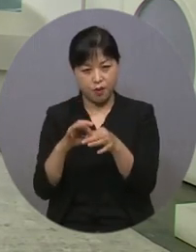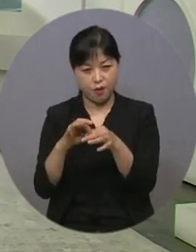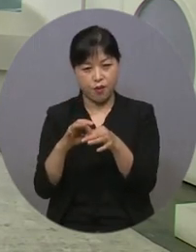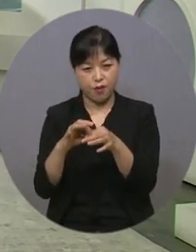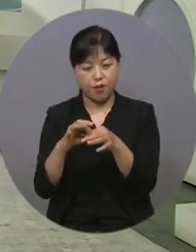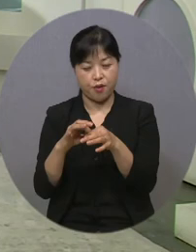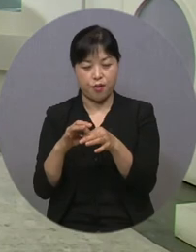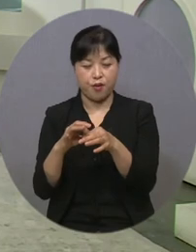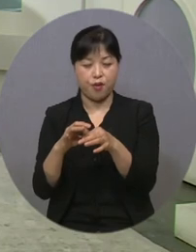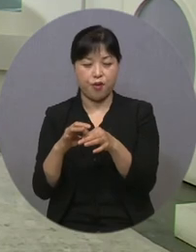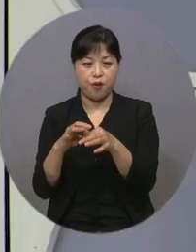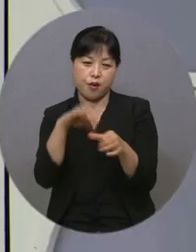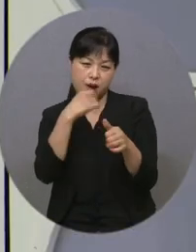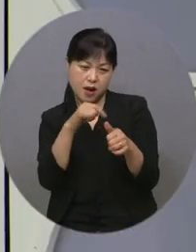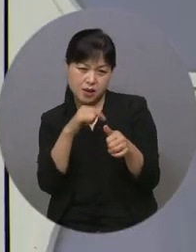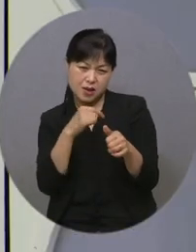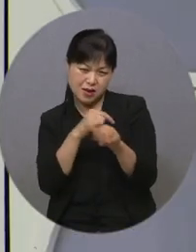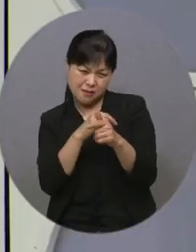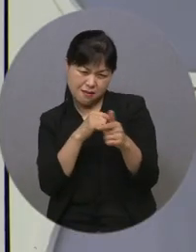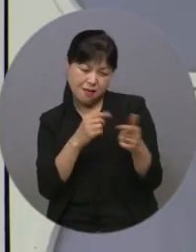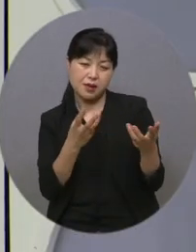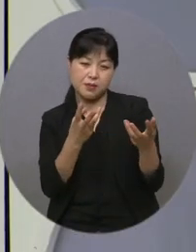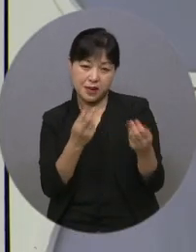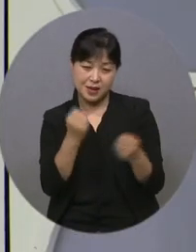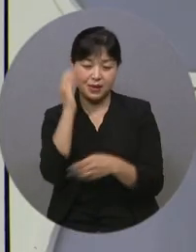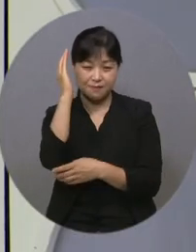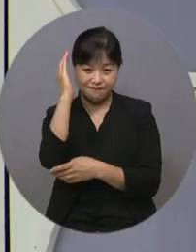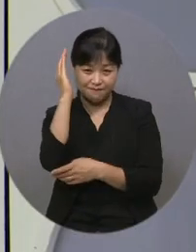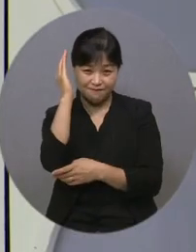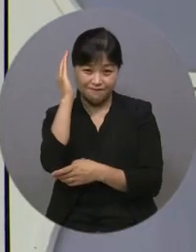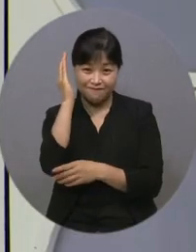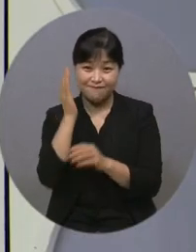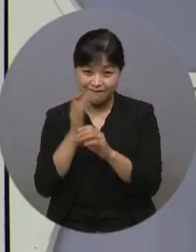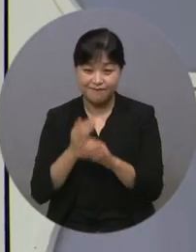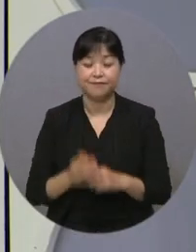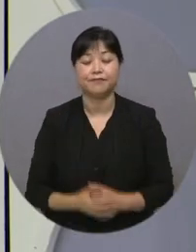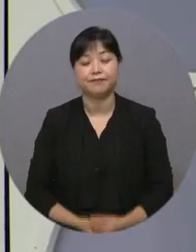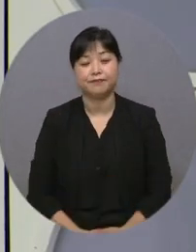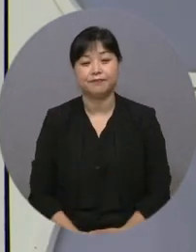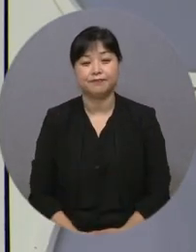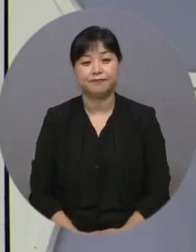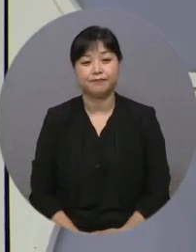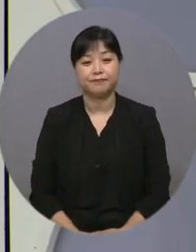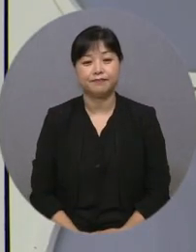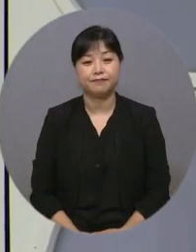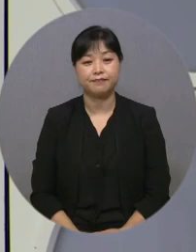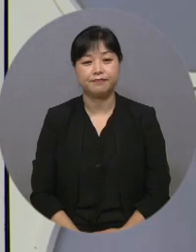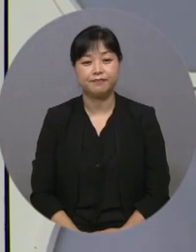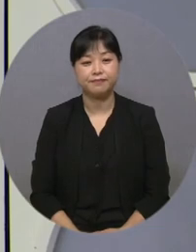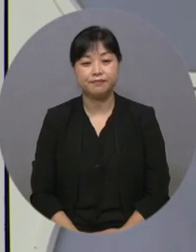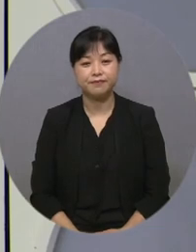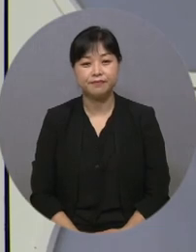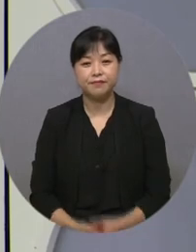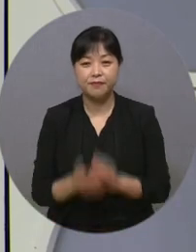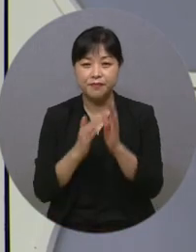해서 여러 가지 강의를 많이 하고 계시는 걸로 알고 있는데 네. 그 비법 좀 얘기해